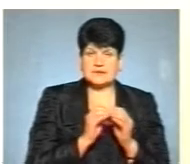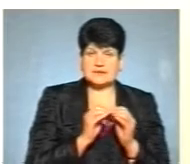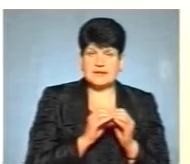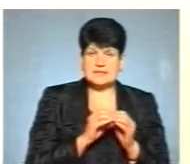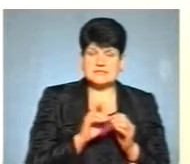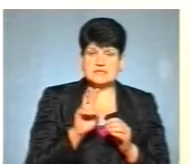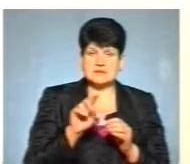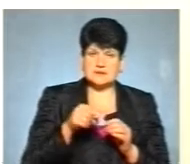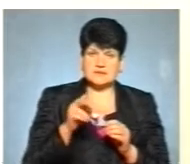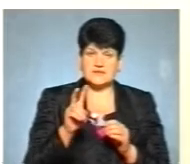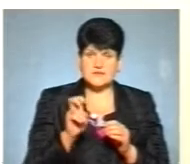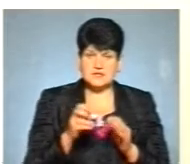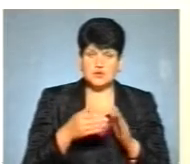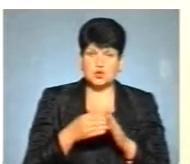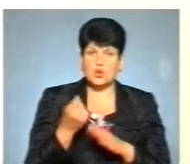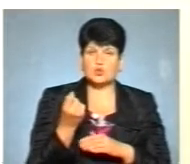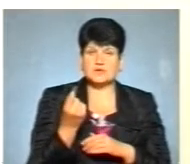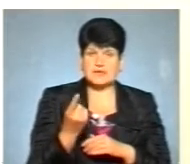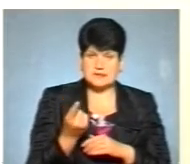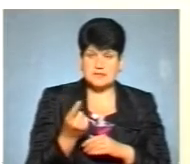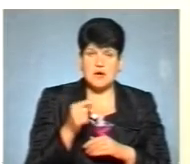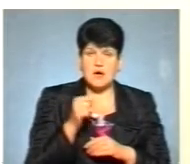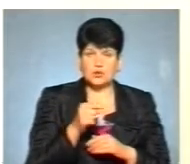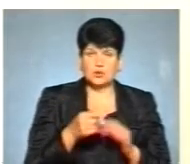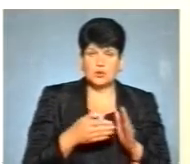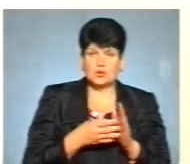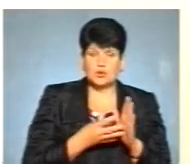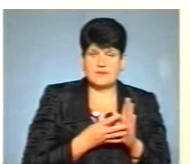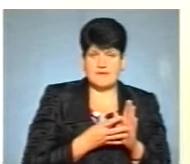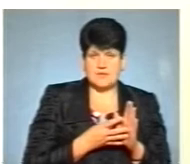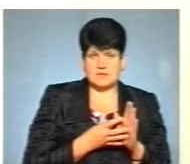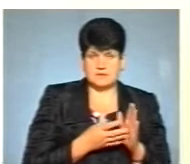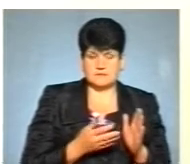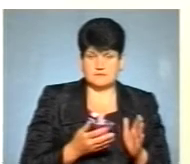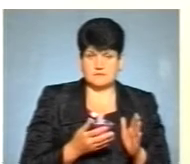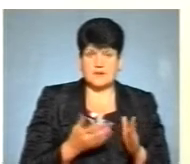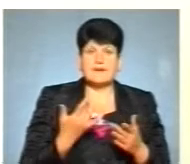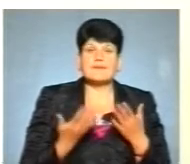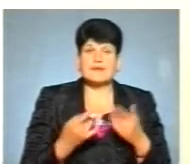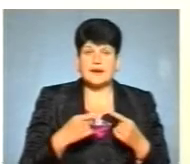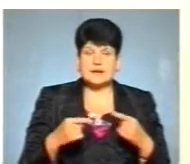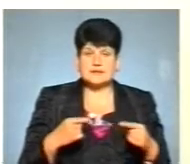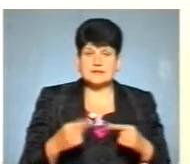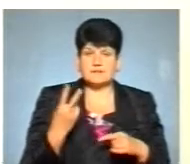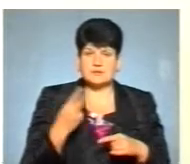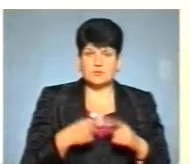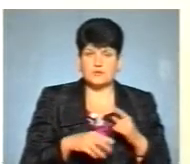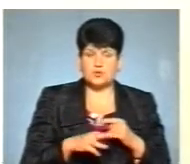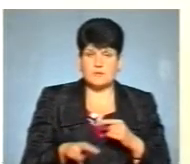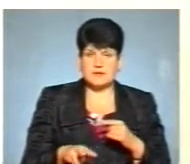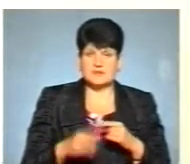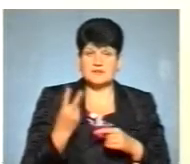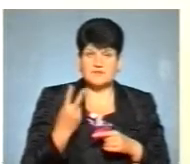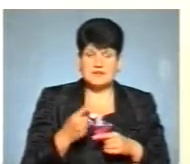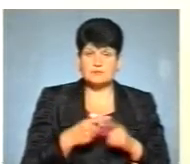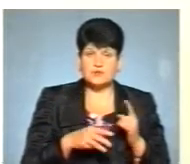10-200. До 11 доходила, а тут до 9. Тобто, яка різниця в цих 2,5 метри? 2,5 метри